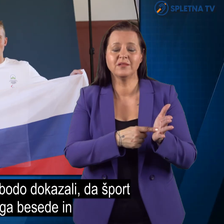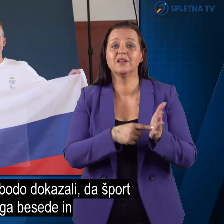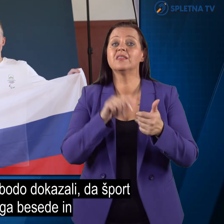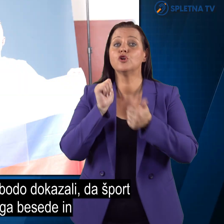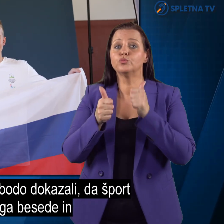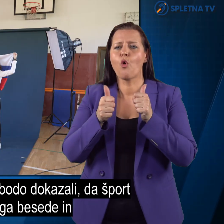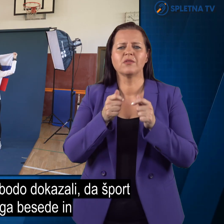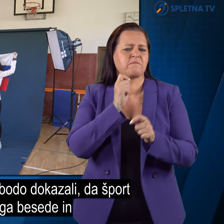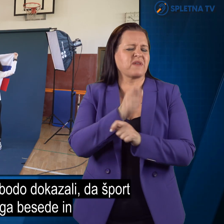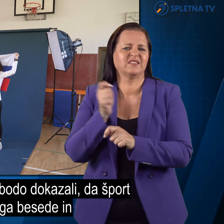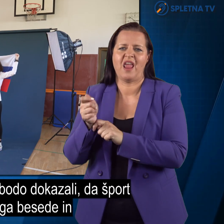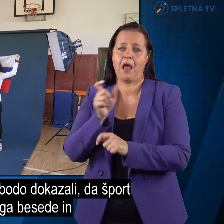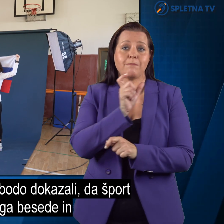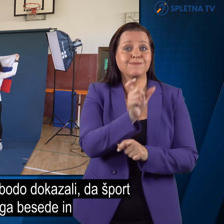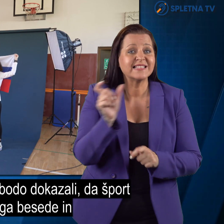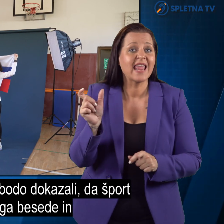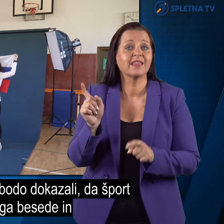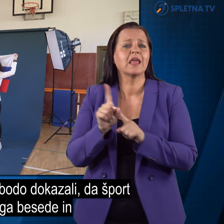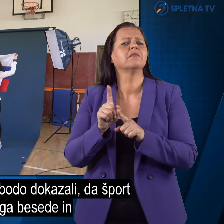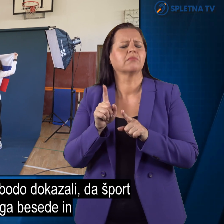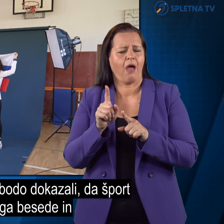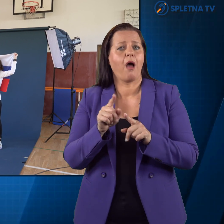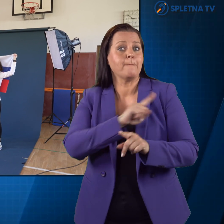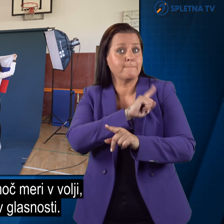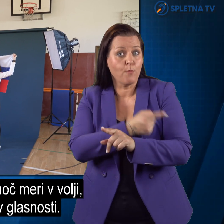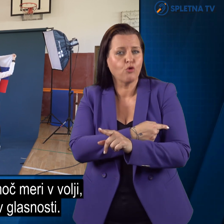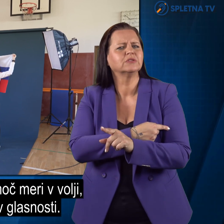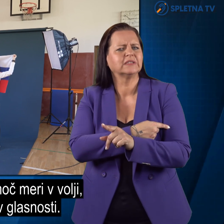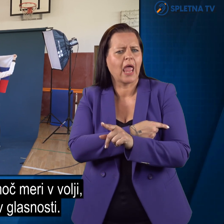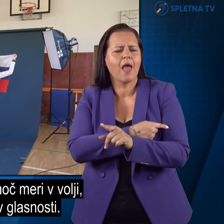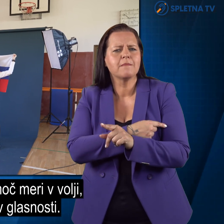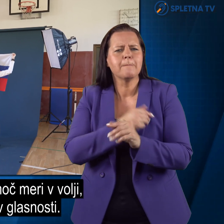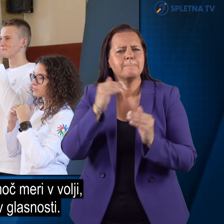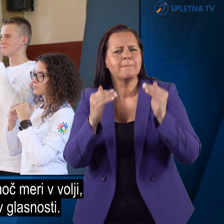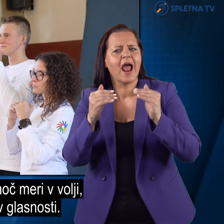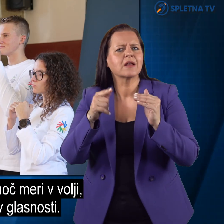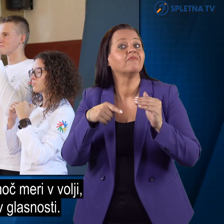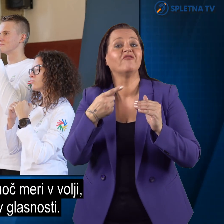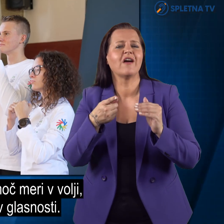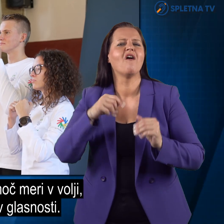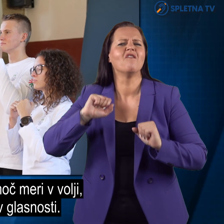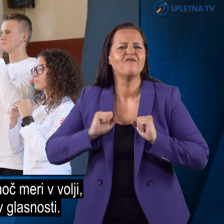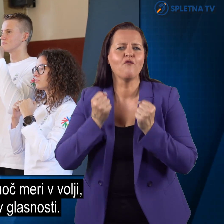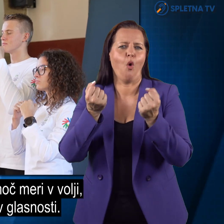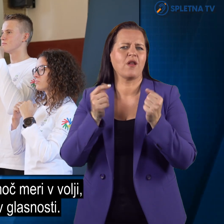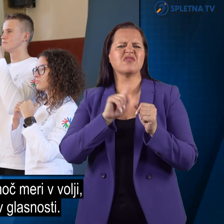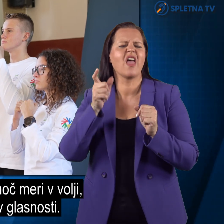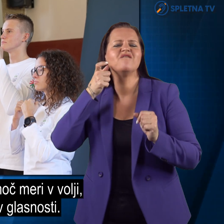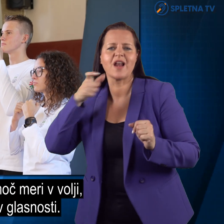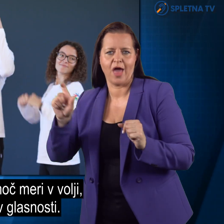bodo dokazali, da šport presega besede in da se moč meri v volji, ne v